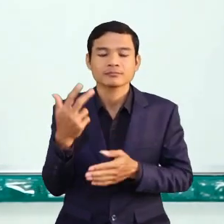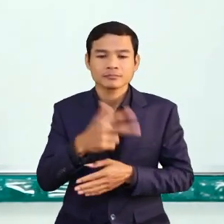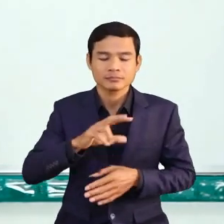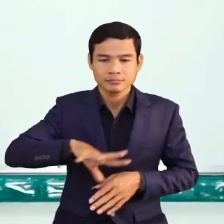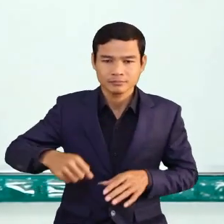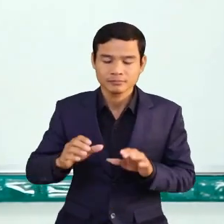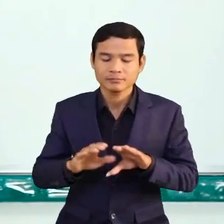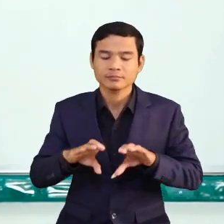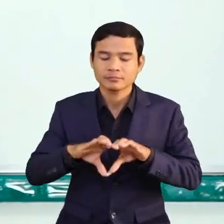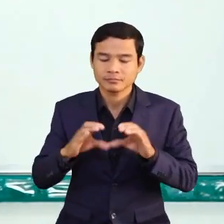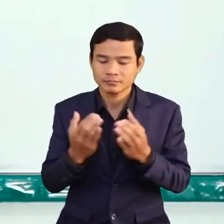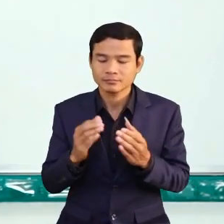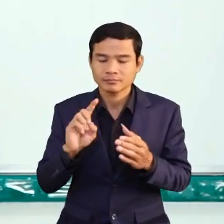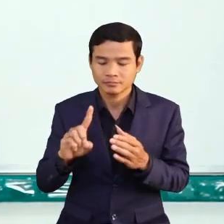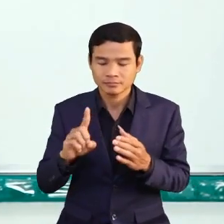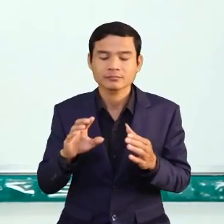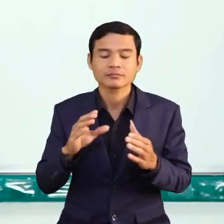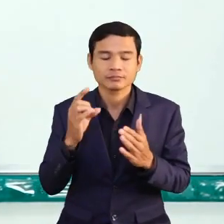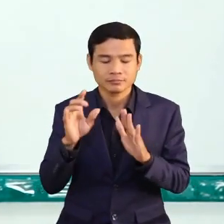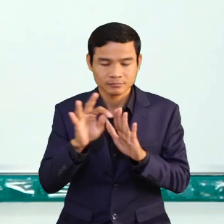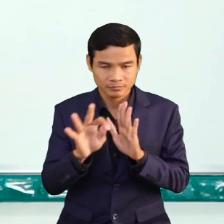និងទី2គឺជាសៀវភៅជំនួយភាសាខ្មែរថ្នាក់ទី 1 ភាគទី 2